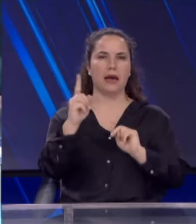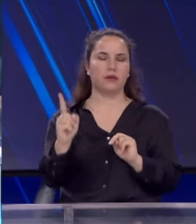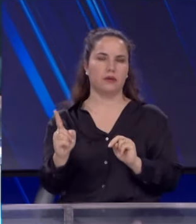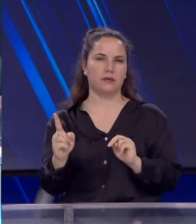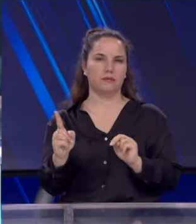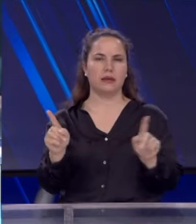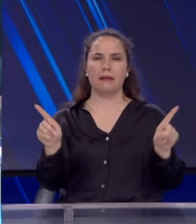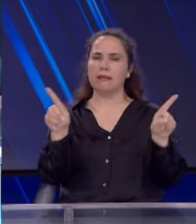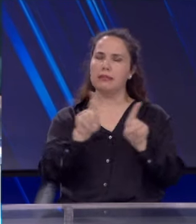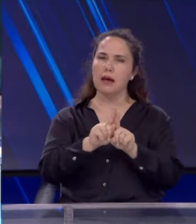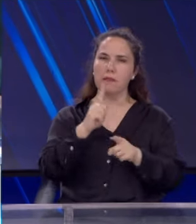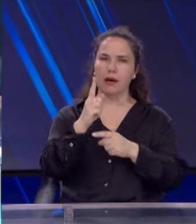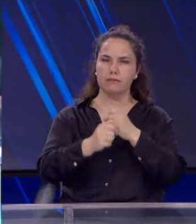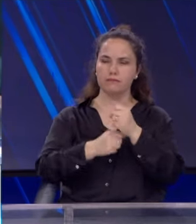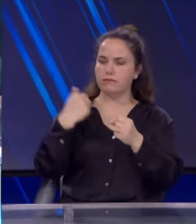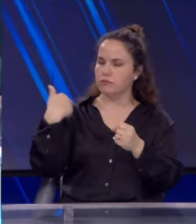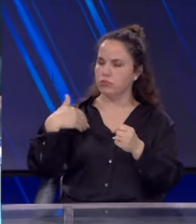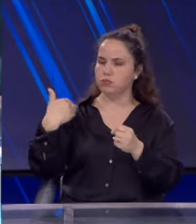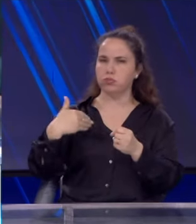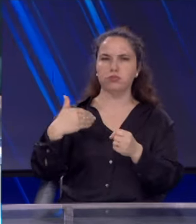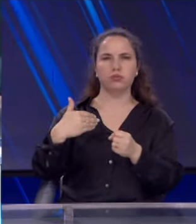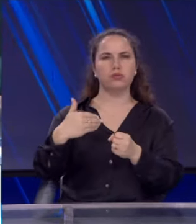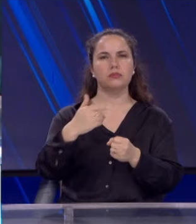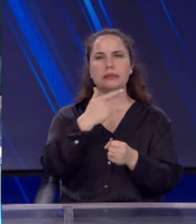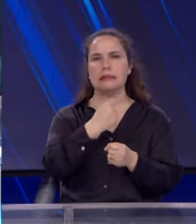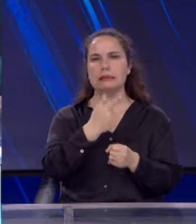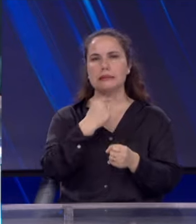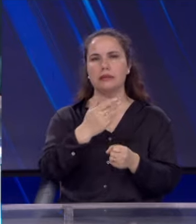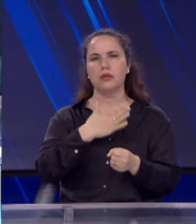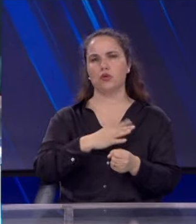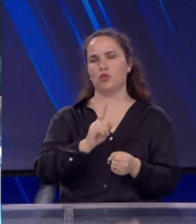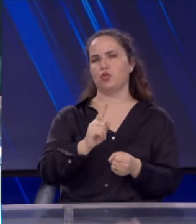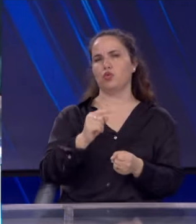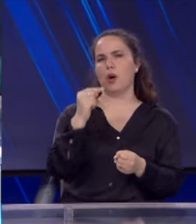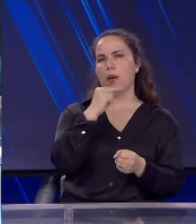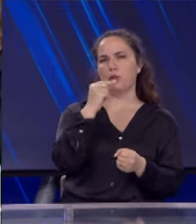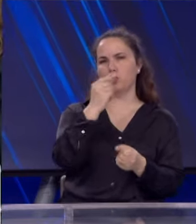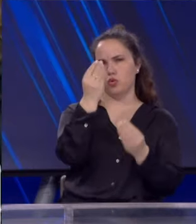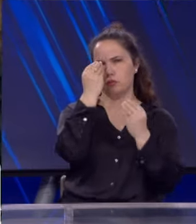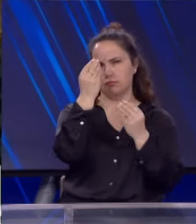edhe për gjatë viteve të fundit, të rinjtë nuk kanë interes për degën e mësuesisë.